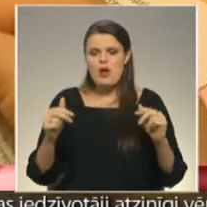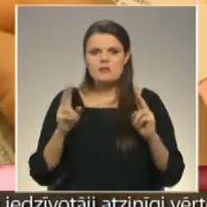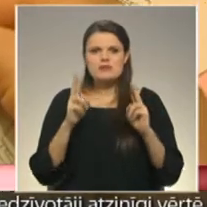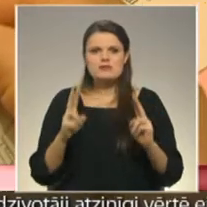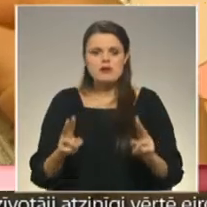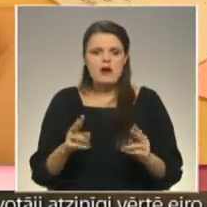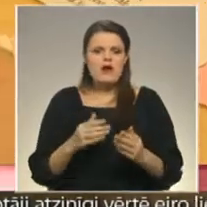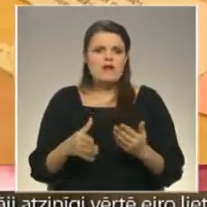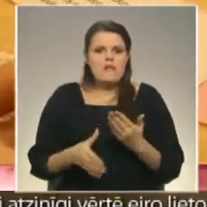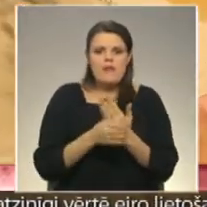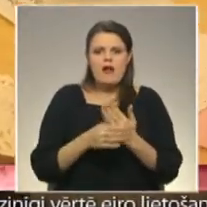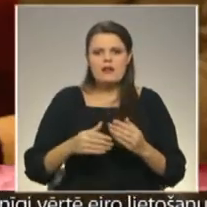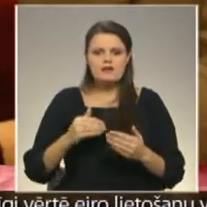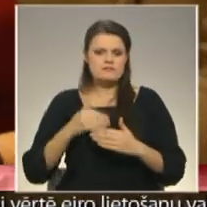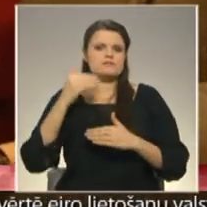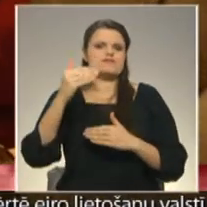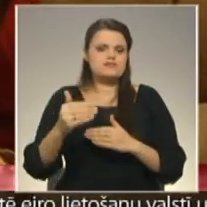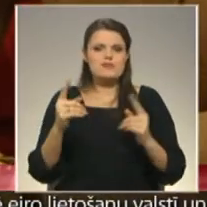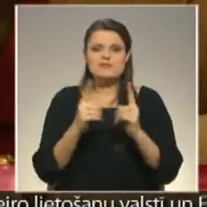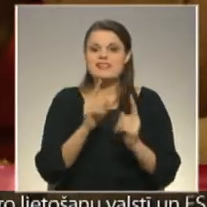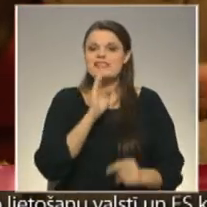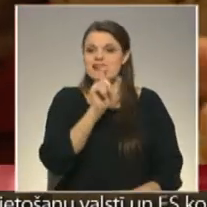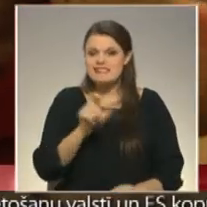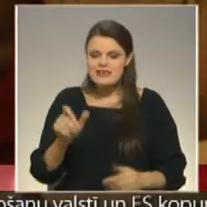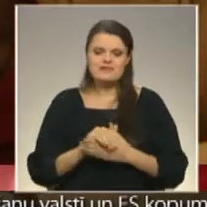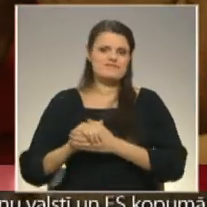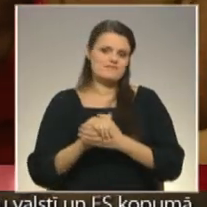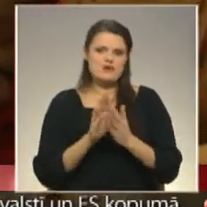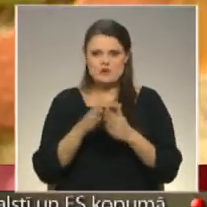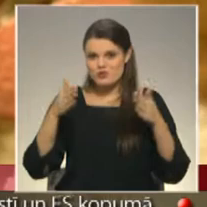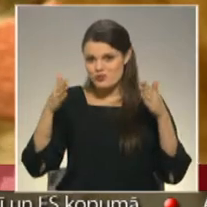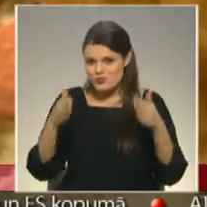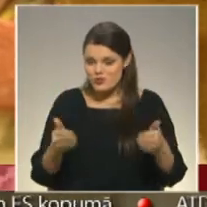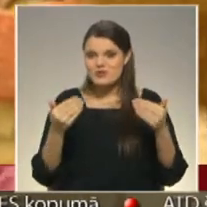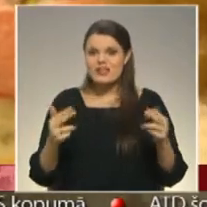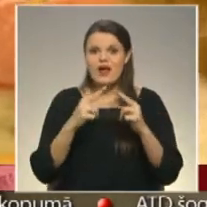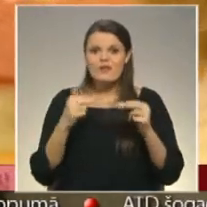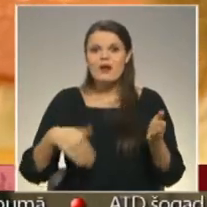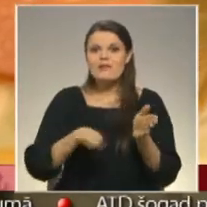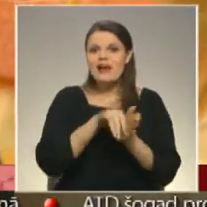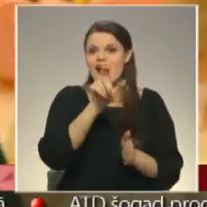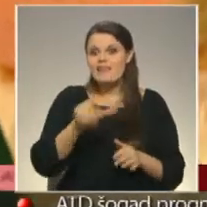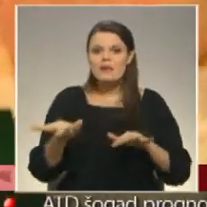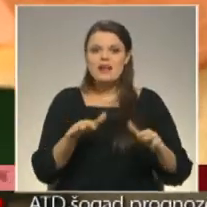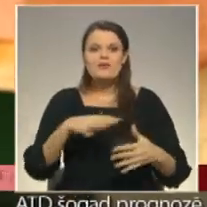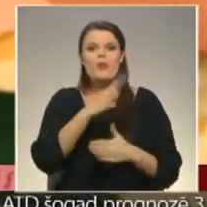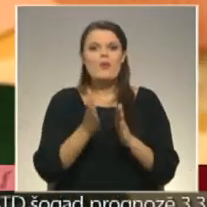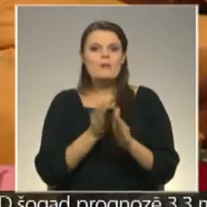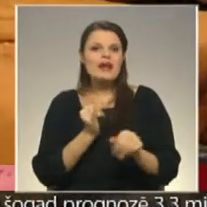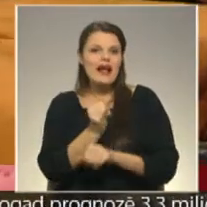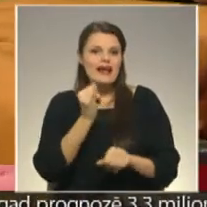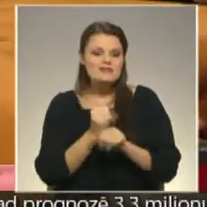tramplīns lēcienam tālāk, un tas attiktās sievietes kļūšas par draudzinēm uz mūžu. Tagad nometņu dalībnieces rīko kopīgas